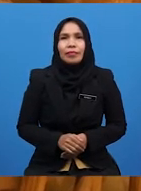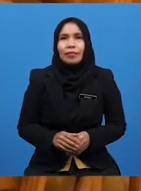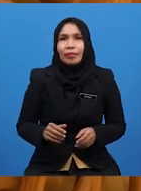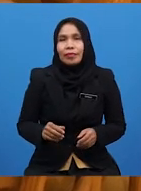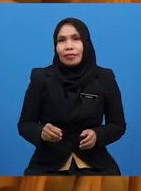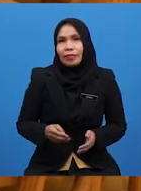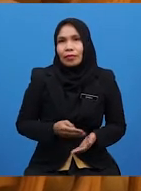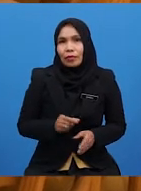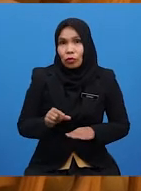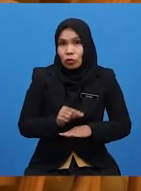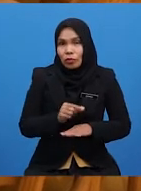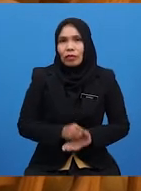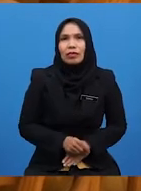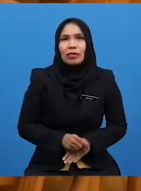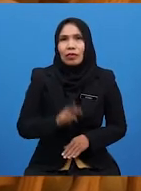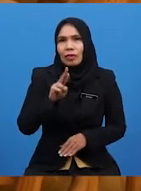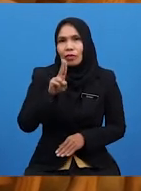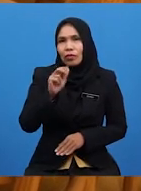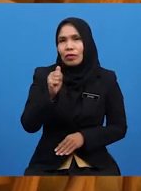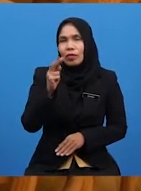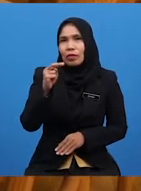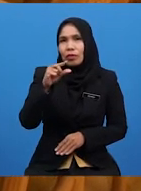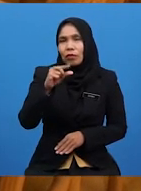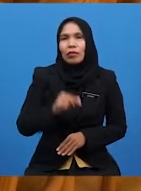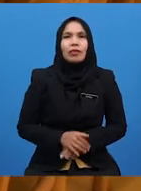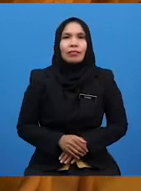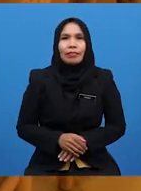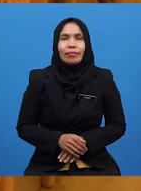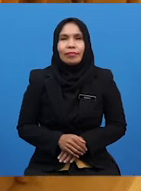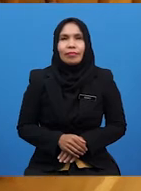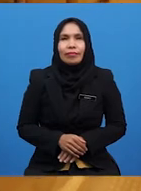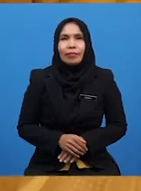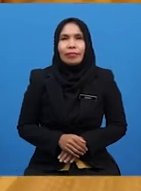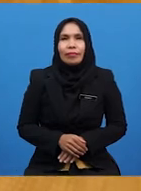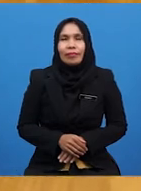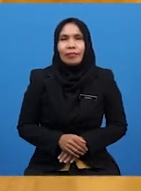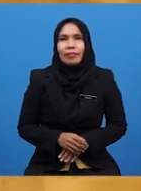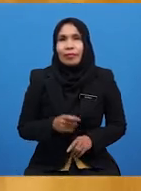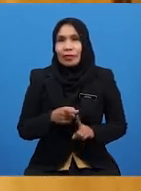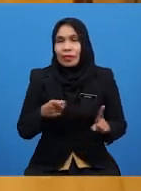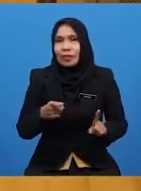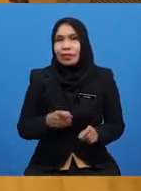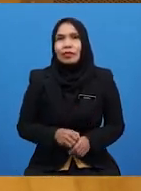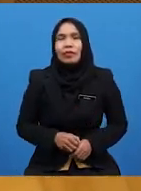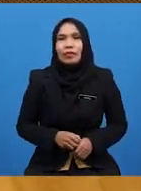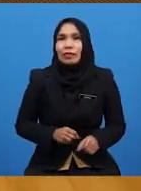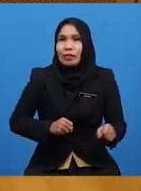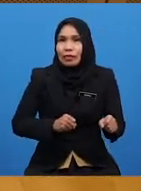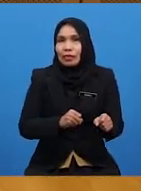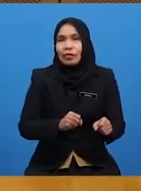perabot yang sesuai dari segi size hal ini mampu menonjolkan ruangnya lebih luas